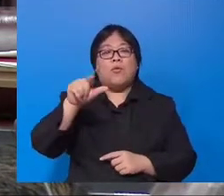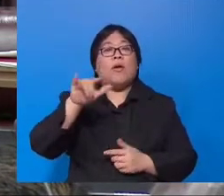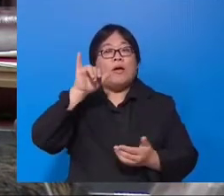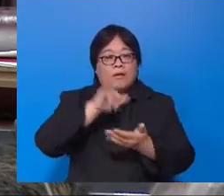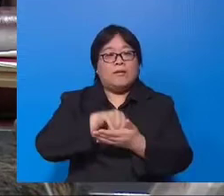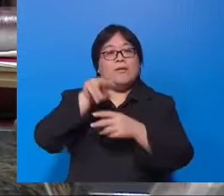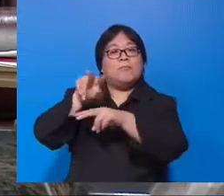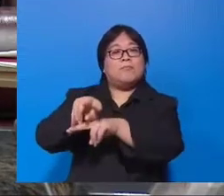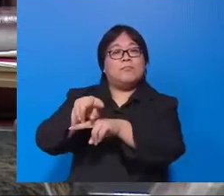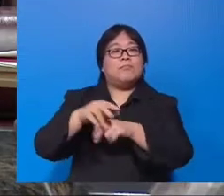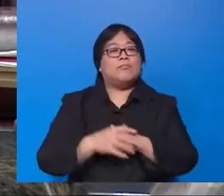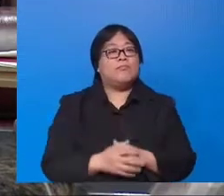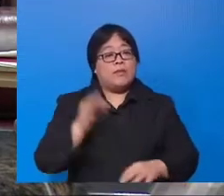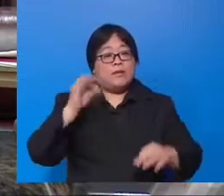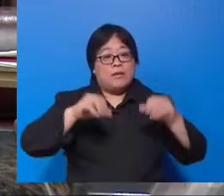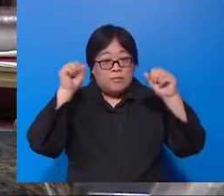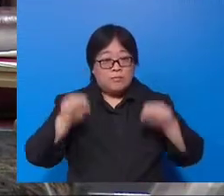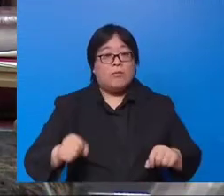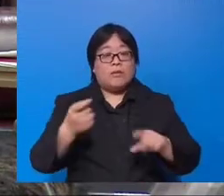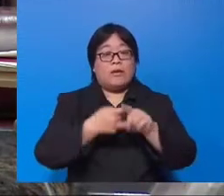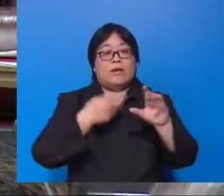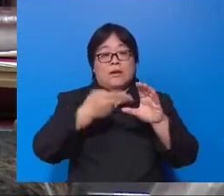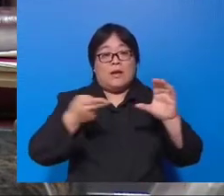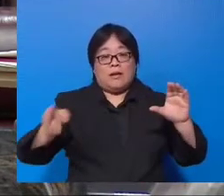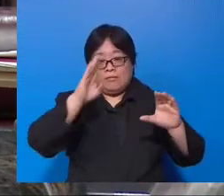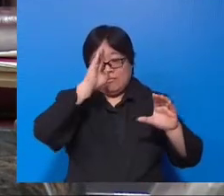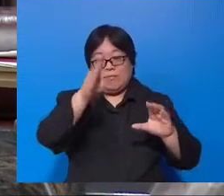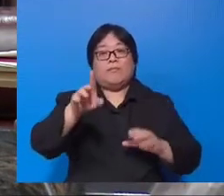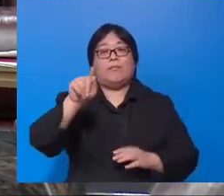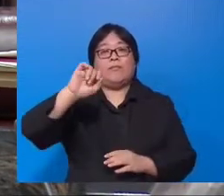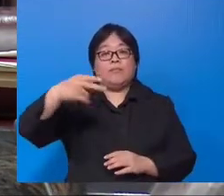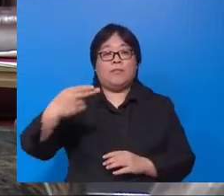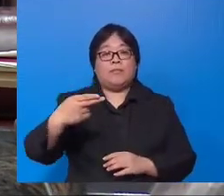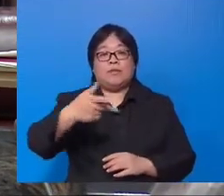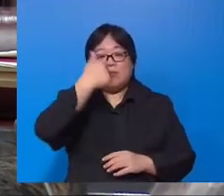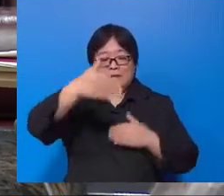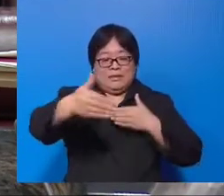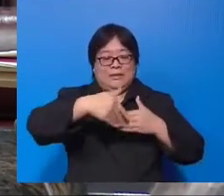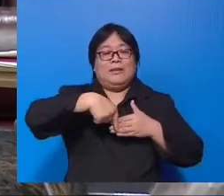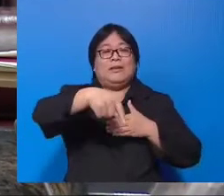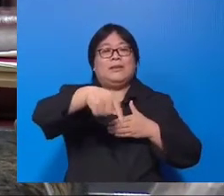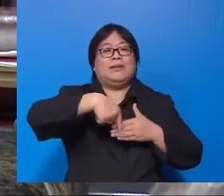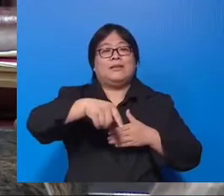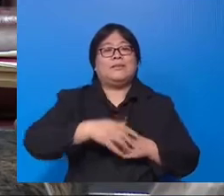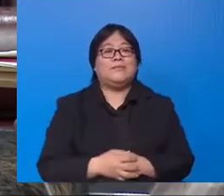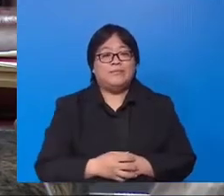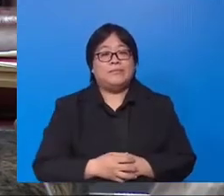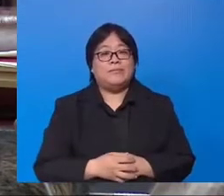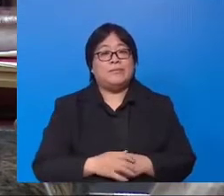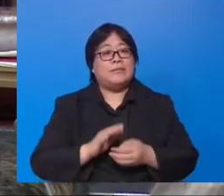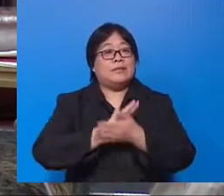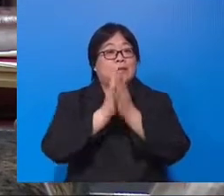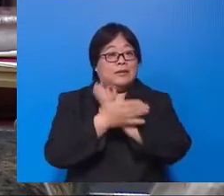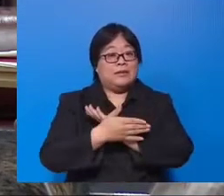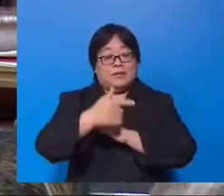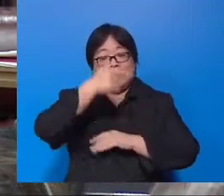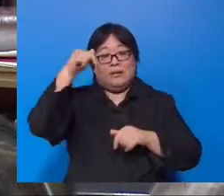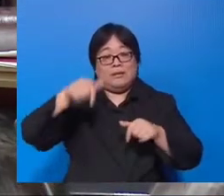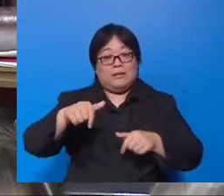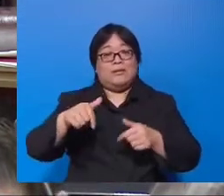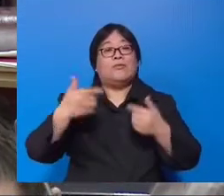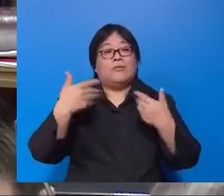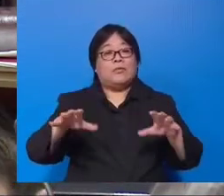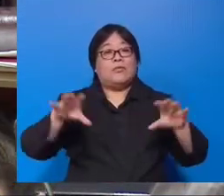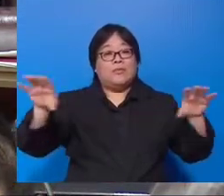terpantau Spanyol Kalau boleh dapat ditemui Hindu dari kitab Oh badak pemilihan yang tepat Kak saja jadi actualy hanya bentuk ini